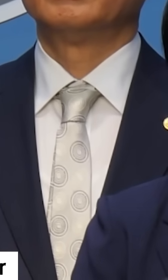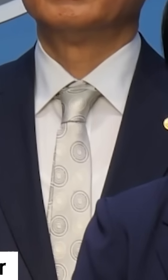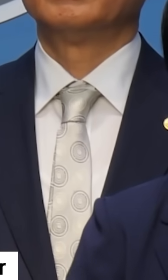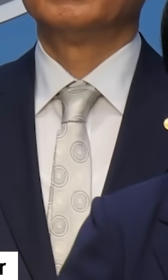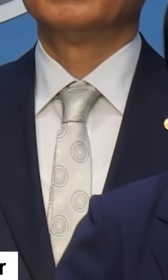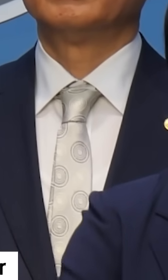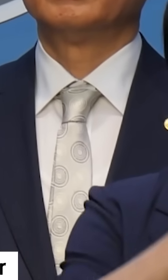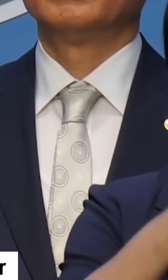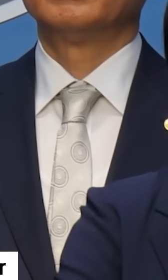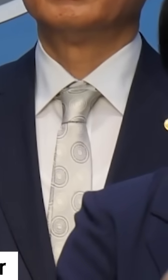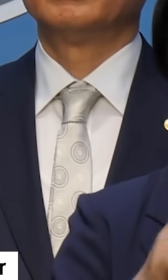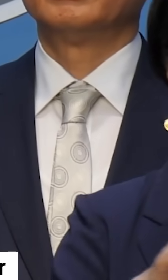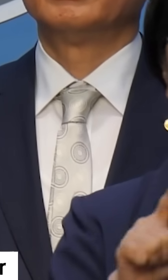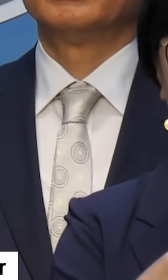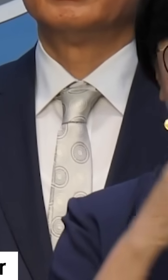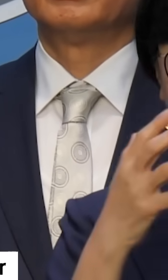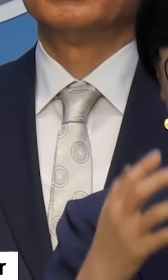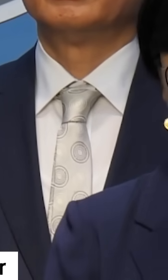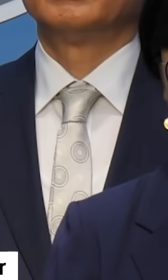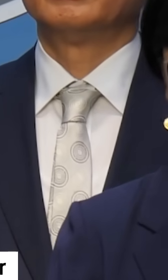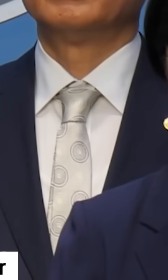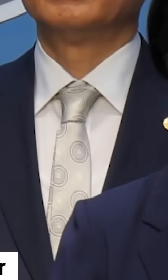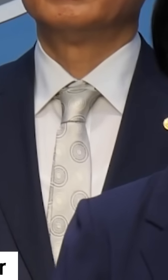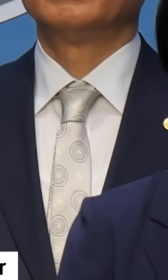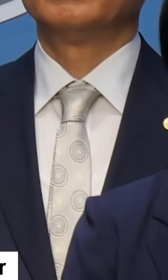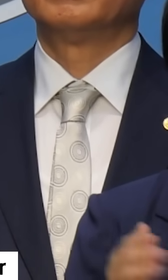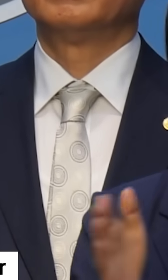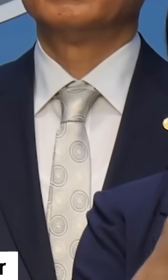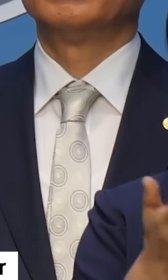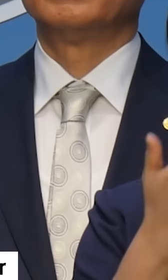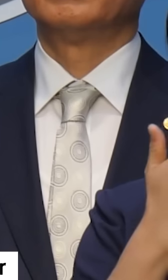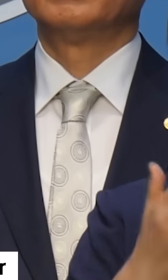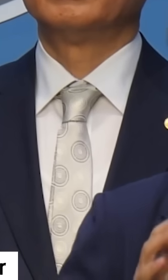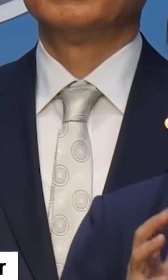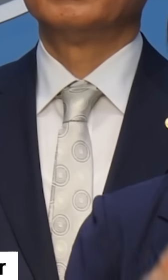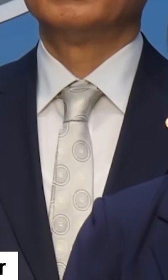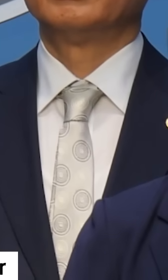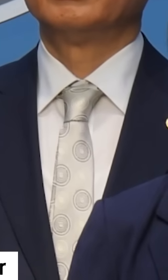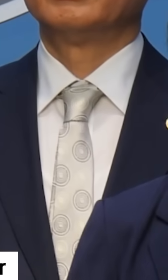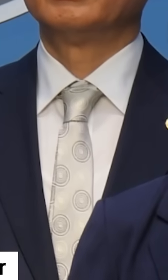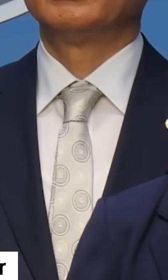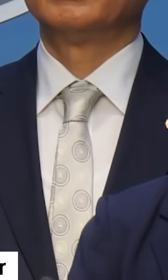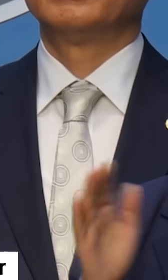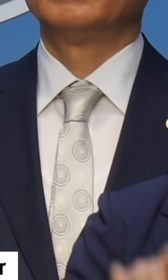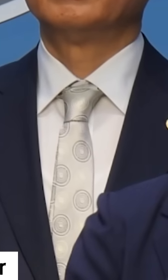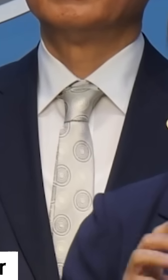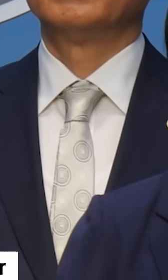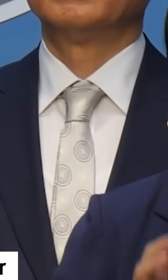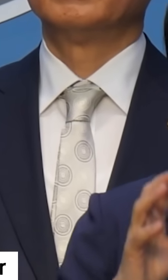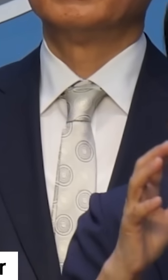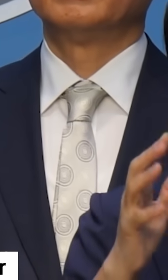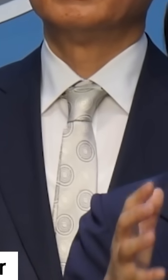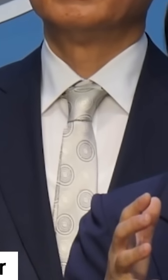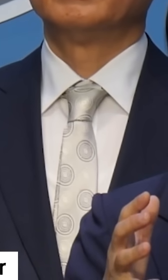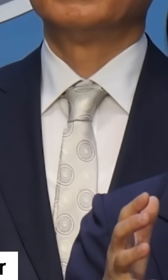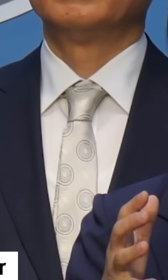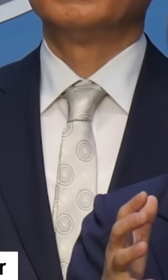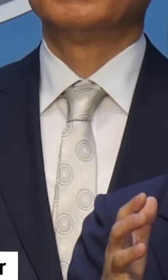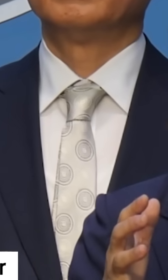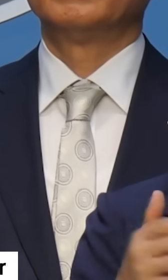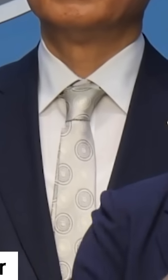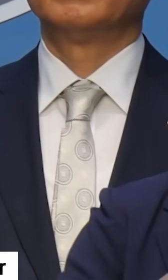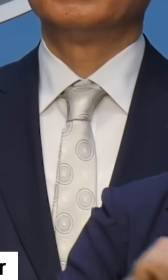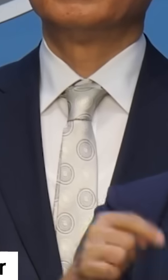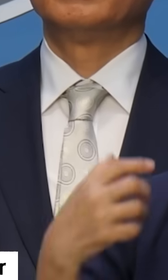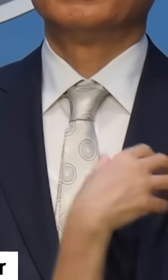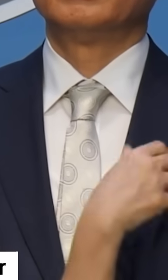전 세계에서도 가장 많은 수산물을 소비하는 국가입니다. 그런데 국가의 정사를 책임지고